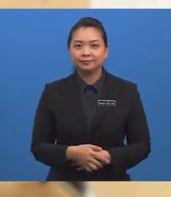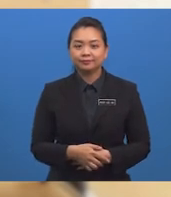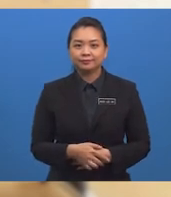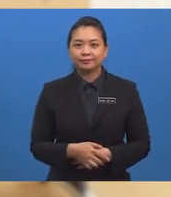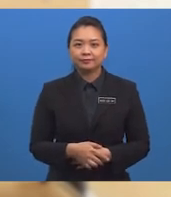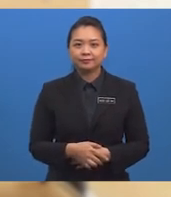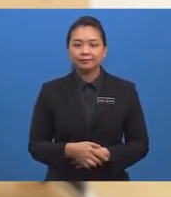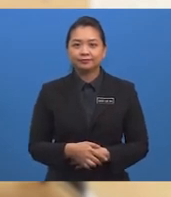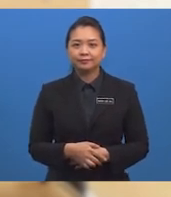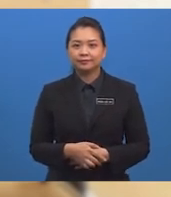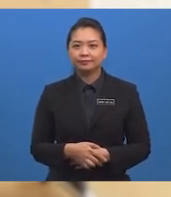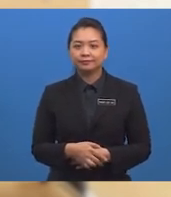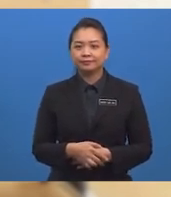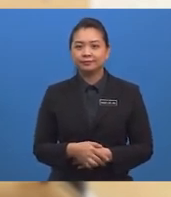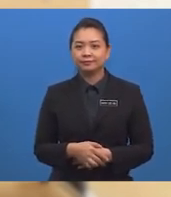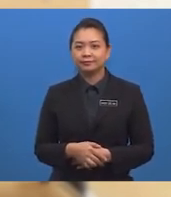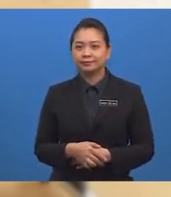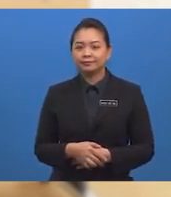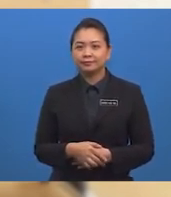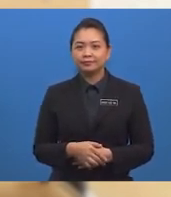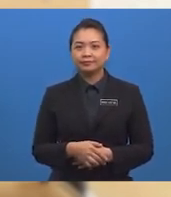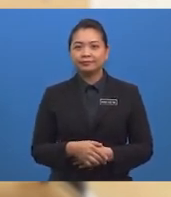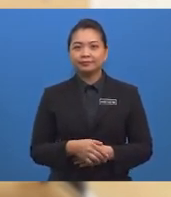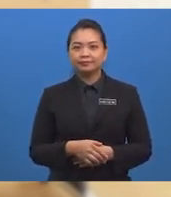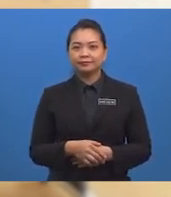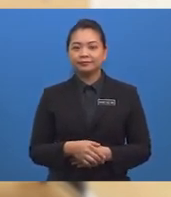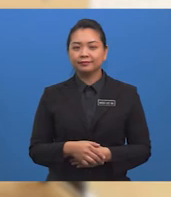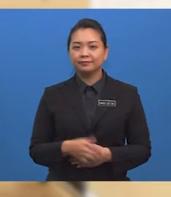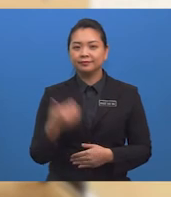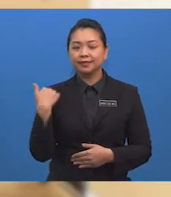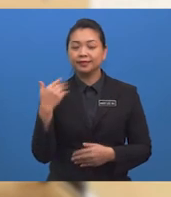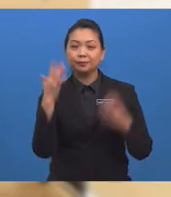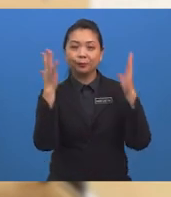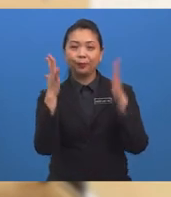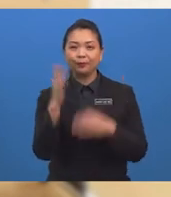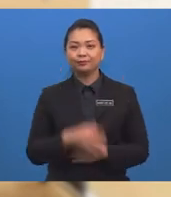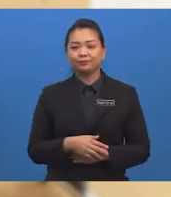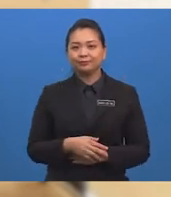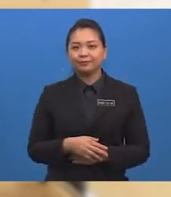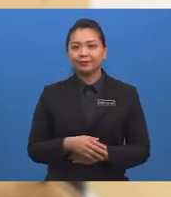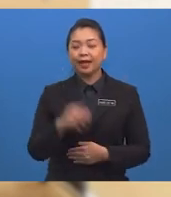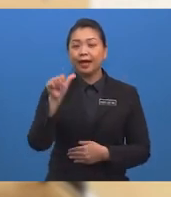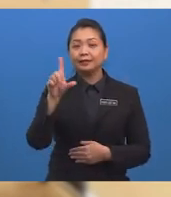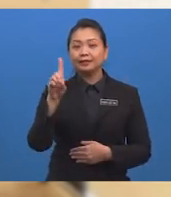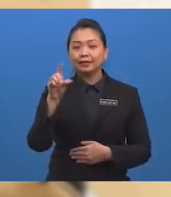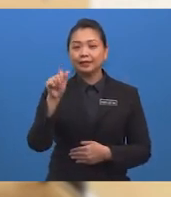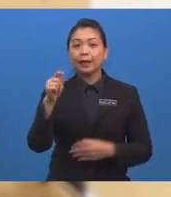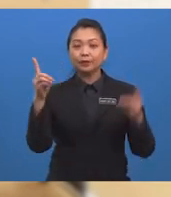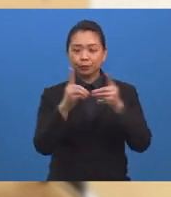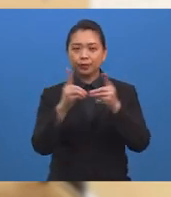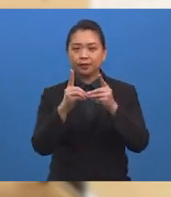ini. Melarik halus papan di Jawa, tersergam kukuh di gerbang batu. Adat